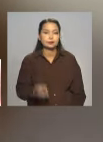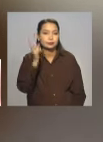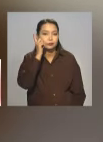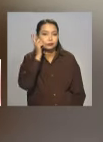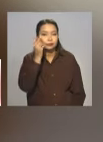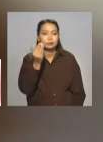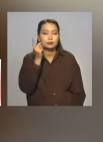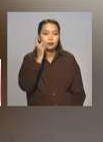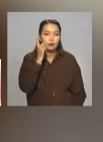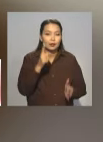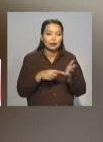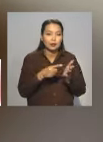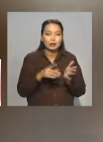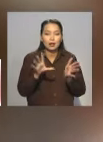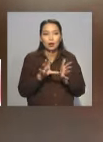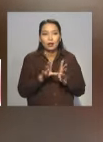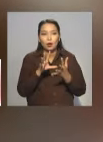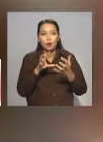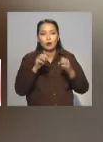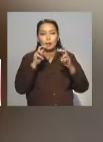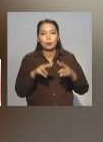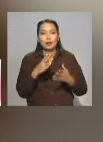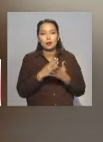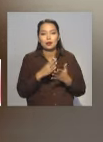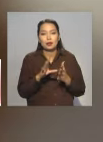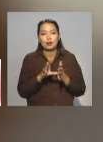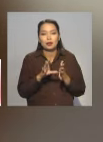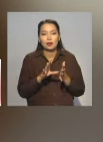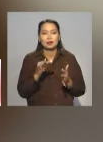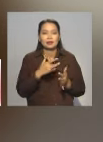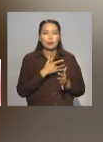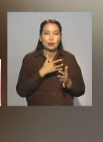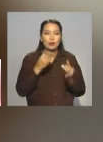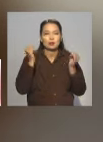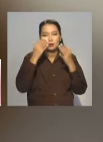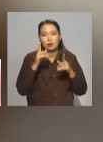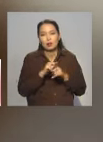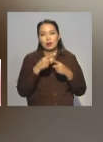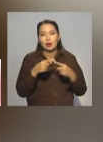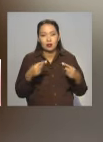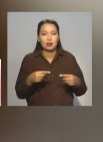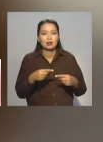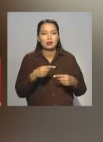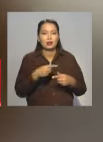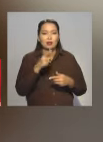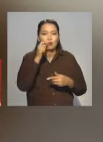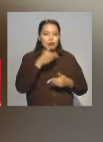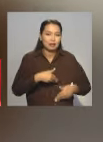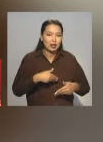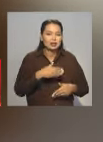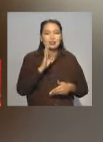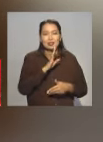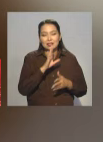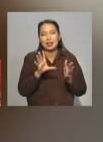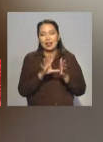мен телефондар электромагниттік толқындар шығарады. Жүйке жүйесі, иммундық, эндокриндік және жыныстық жүйелер электромагниттік